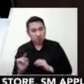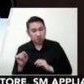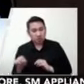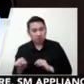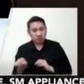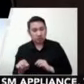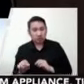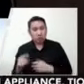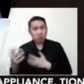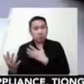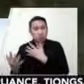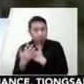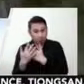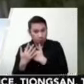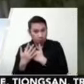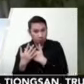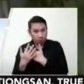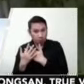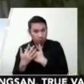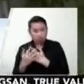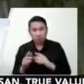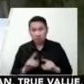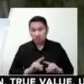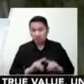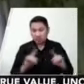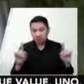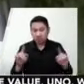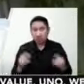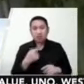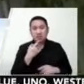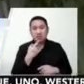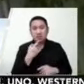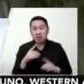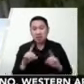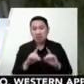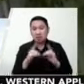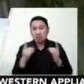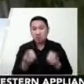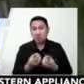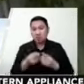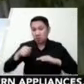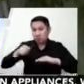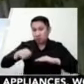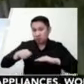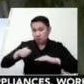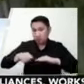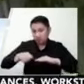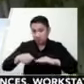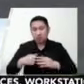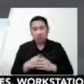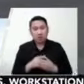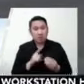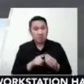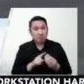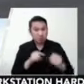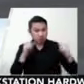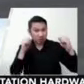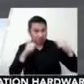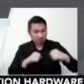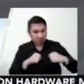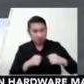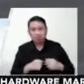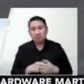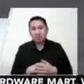kulong. Magkaiba eh. Ang sabi ng Department of Justice sa ilalim ng pinaplansyang kasunduan sa pagbabalik Pilipinas kay Veloso, hindi